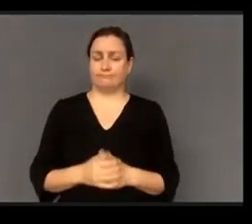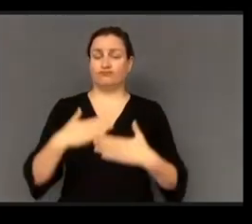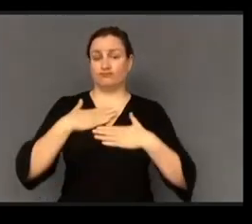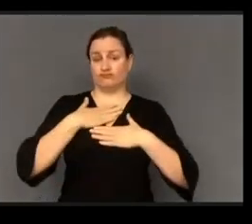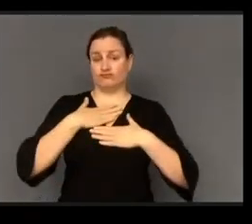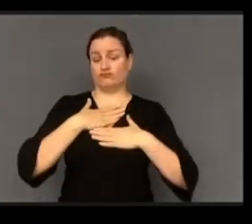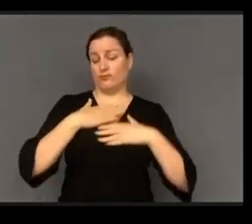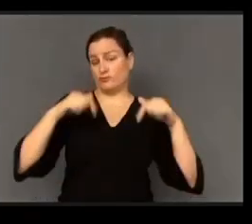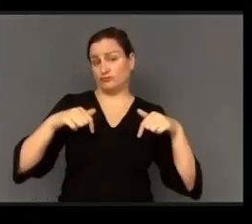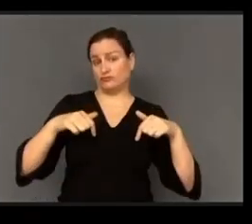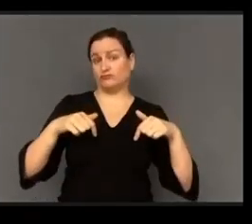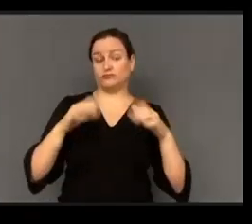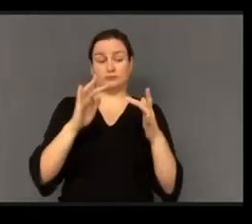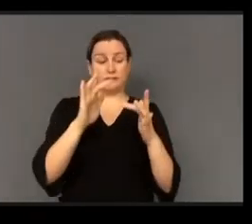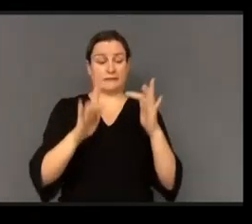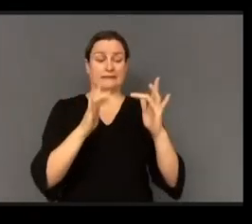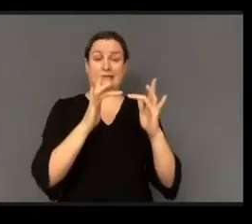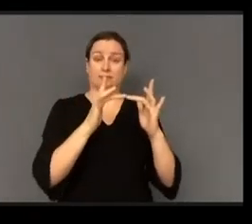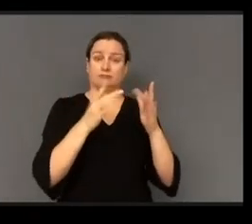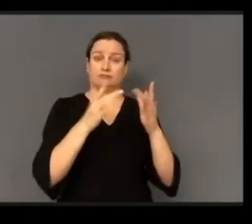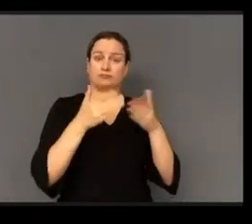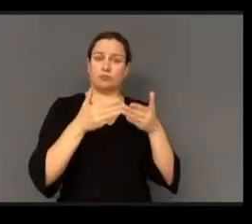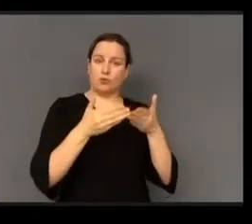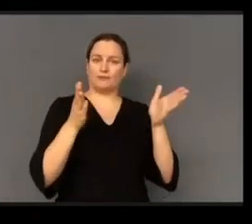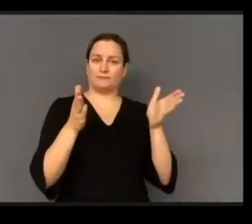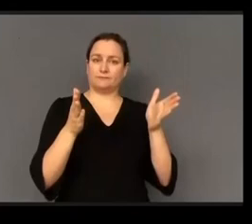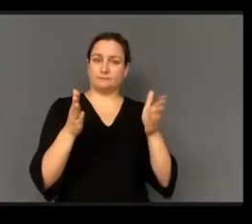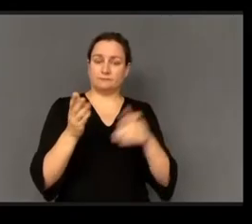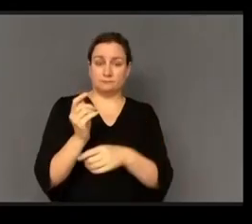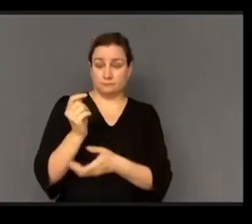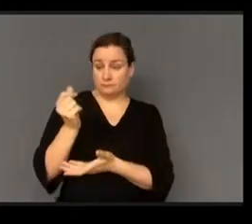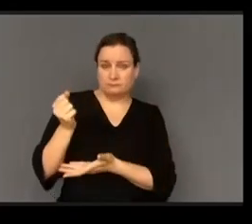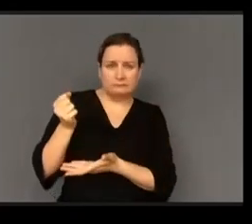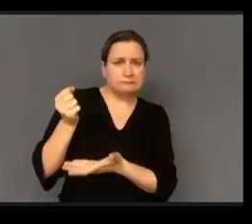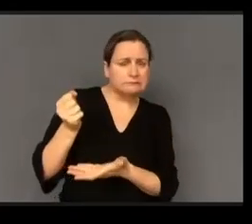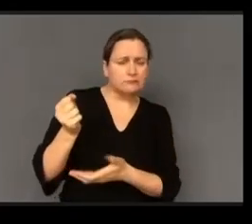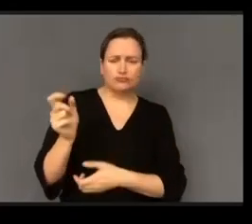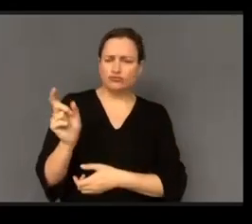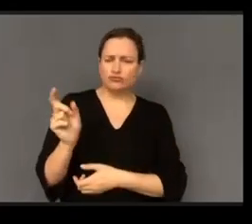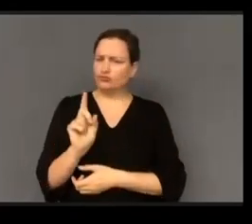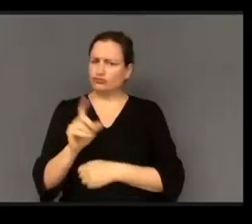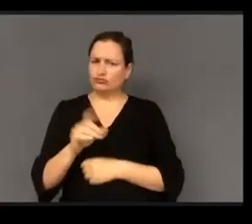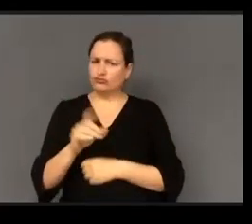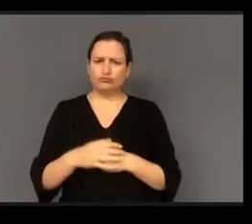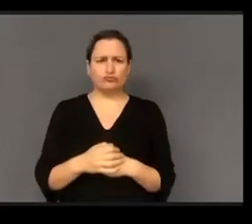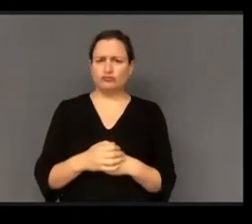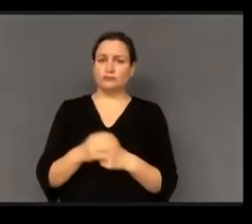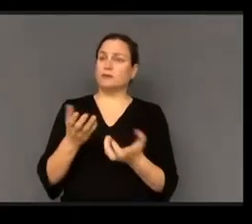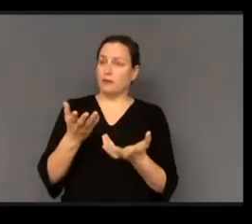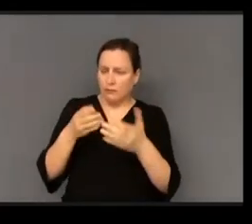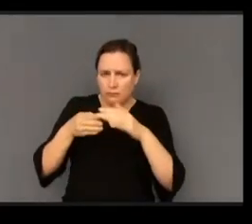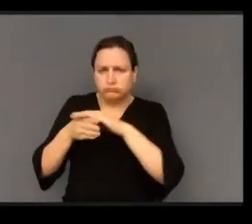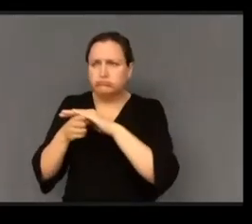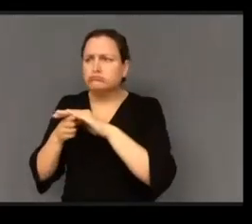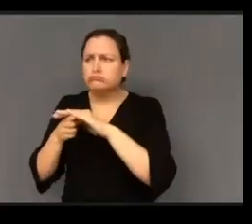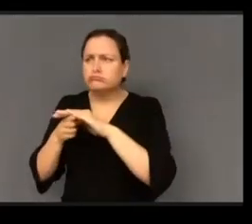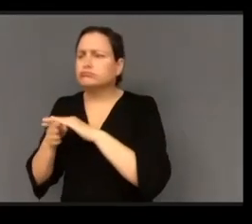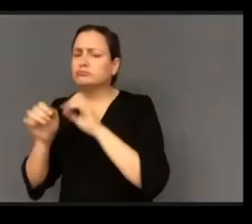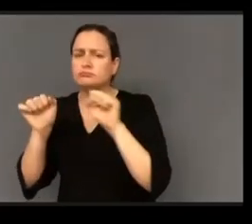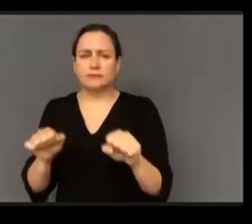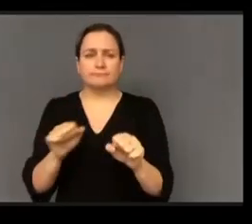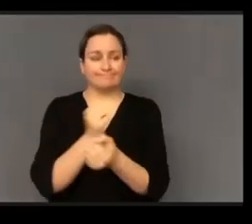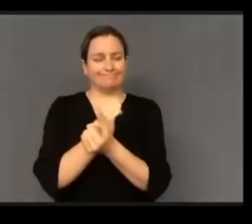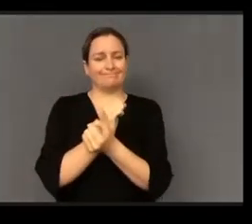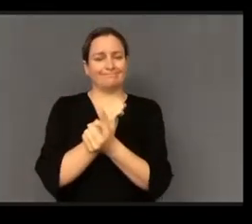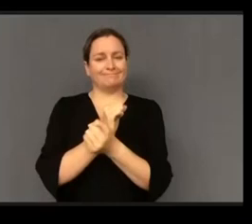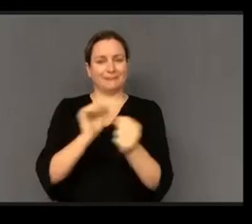开放、自由、全球化、可互操作、安全和值得信赖的互